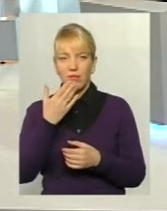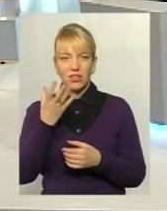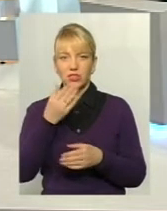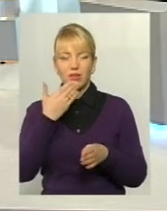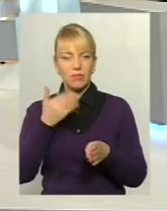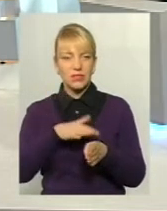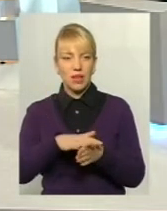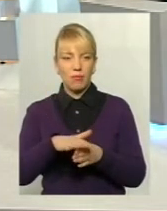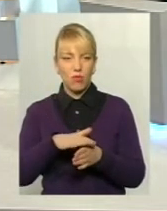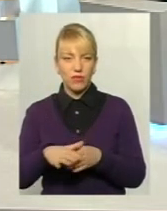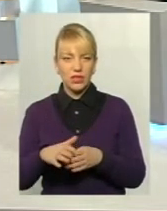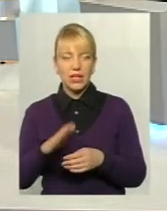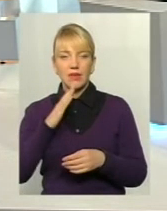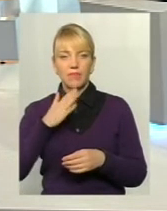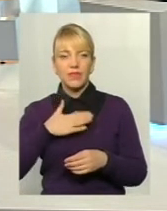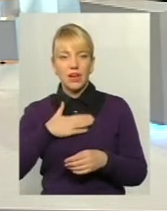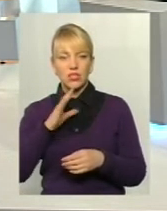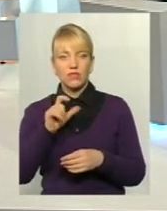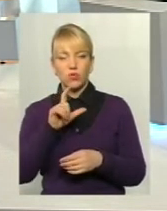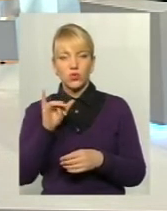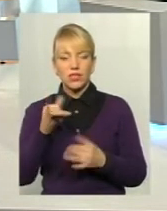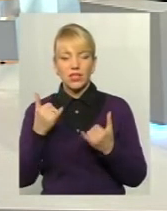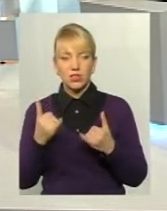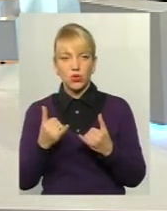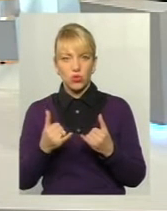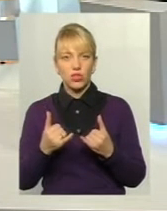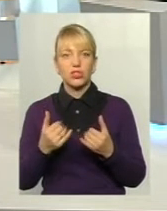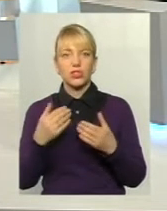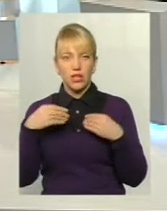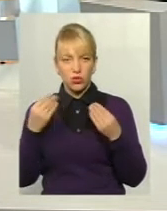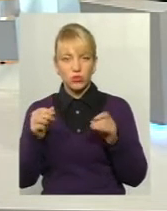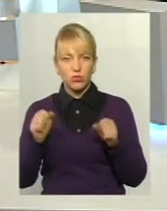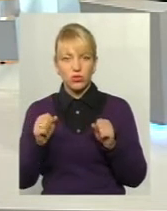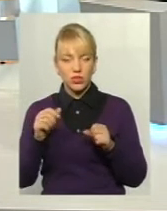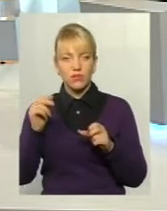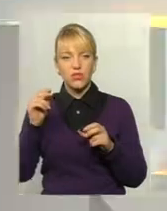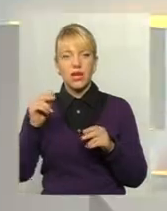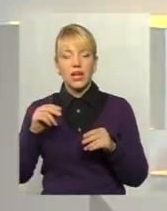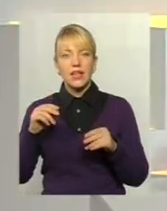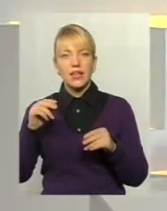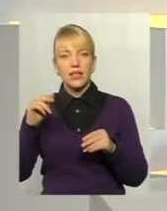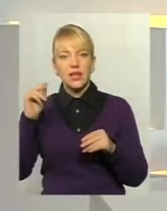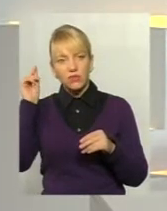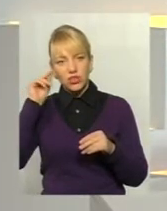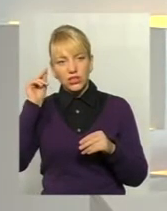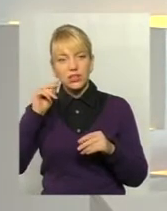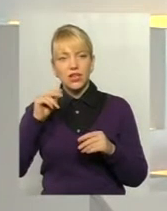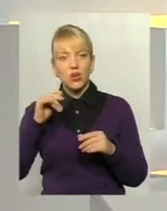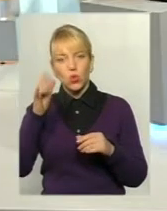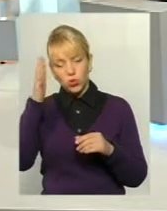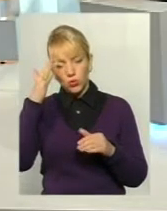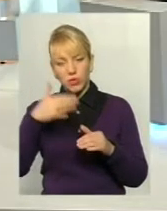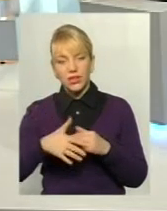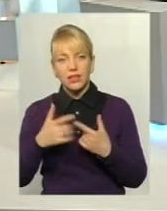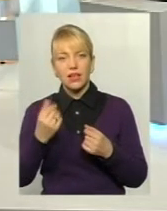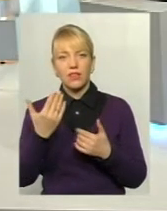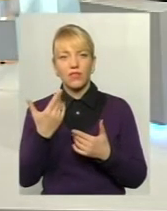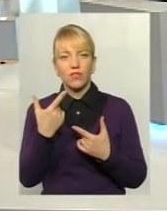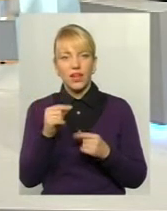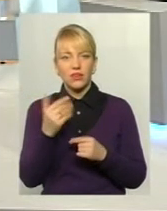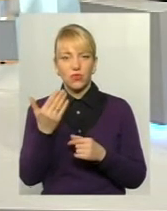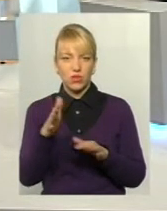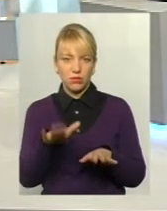заповнена. Наші вузи на сьогодні дають можливість навчитися розуміти, де твоє місце. Мені здається, що